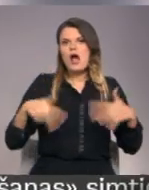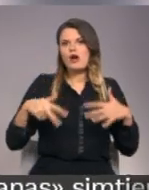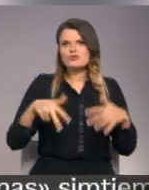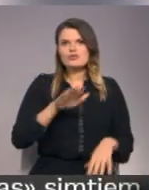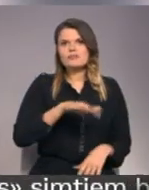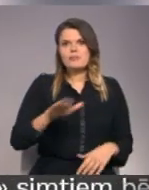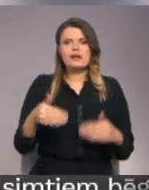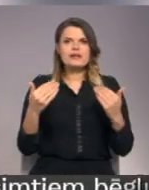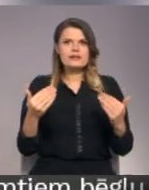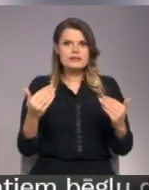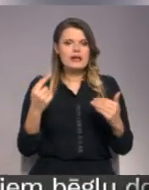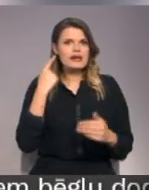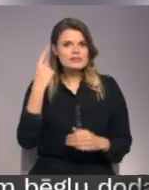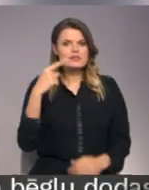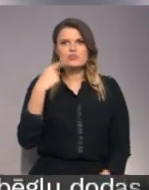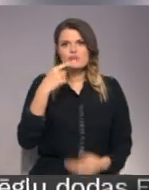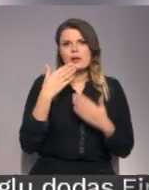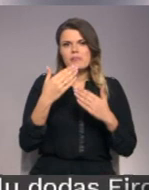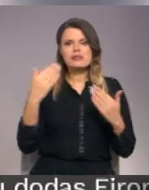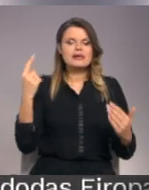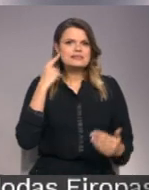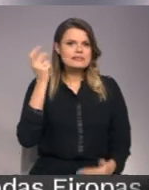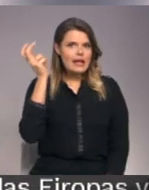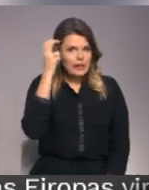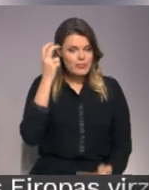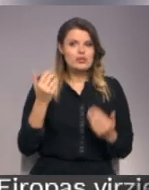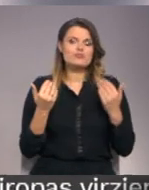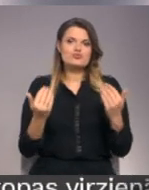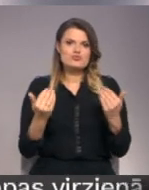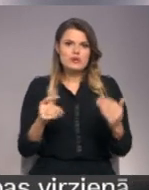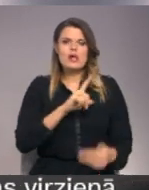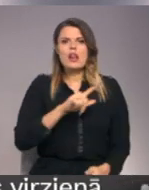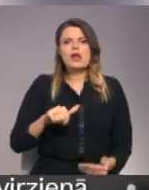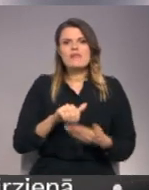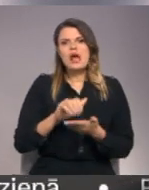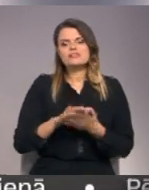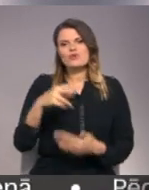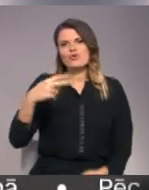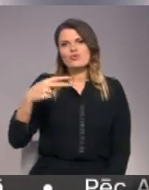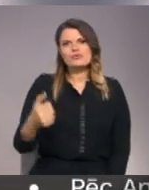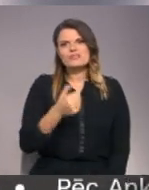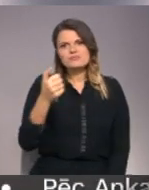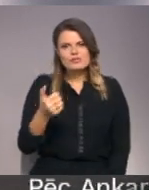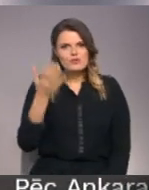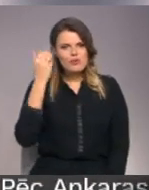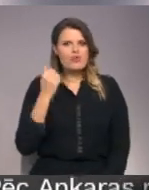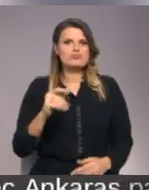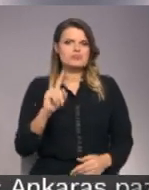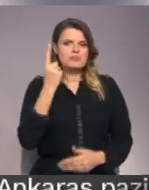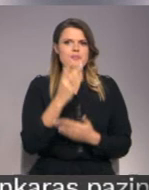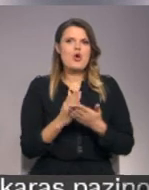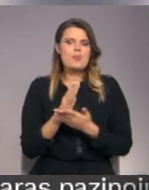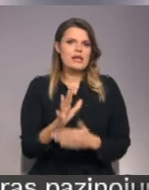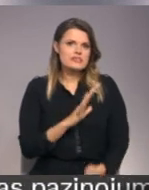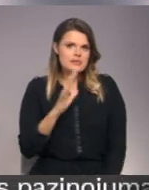280 bērni tagad dzird un runā, pateicoties dzirdes implantiem. Šodien Latvijā atzīmē 20 gadus kopš veikta pirmā